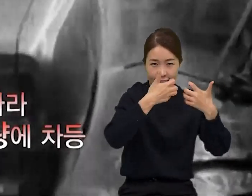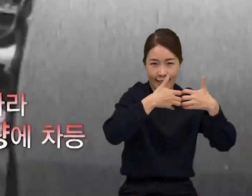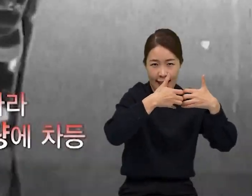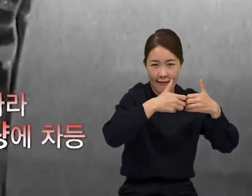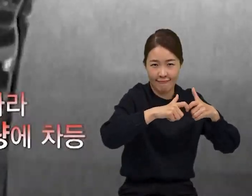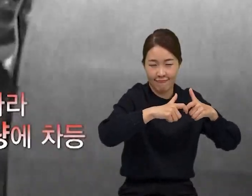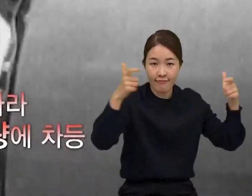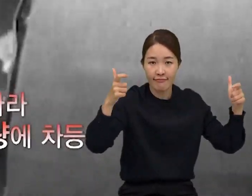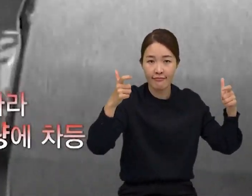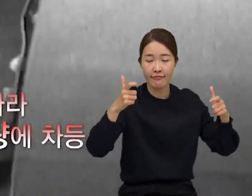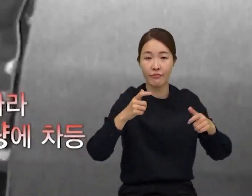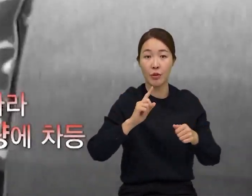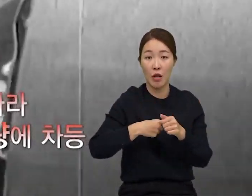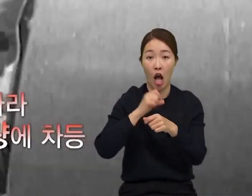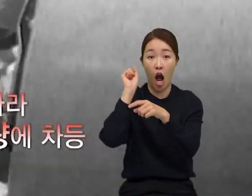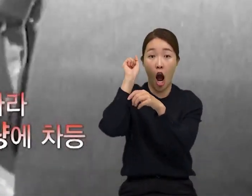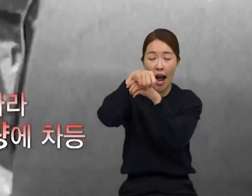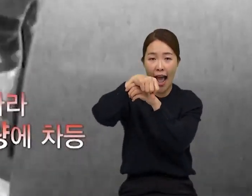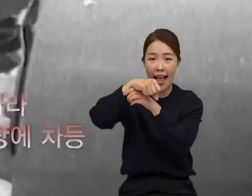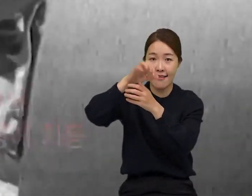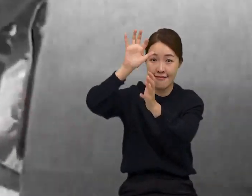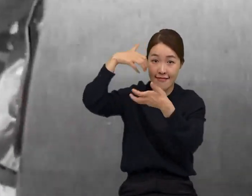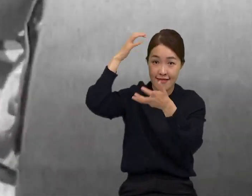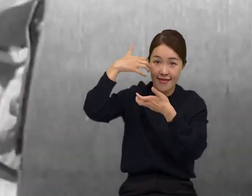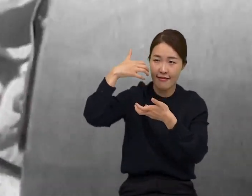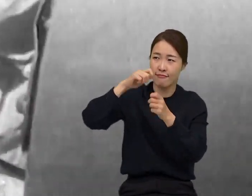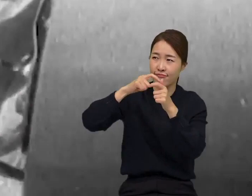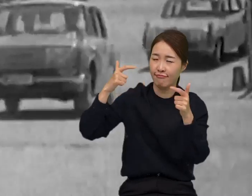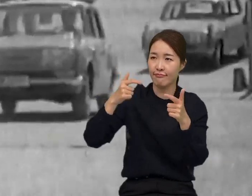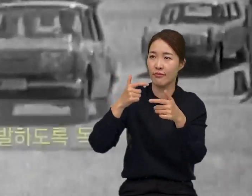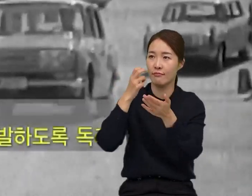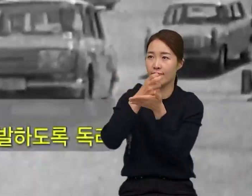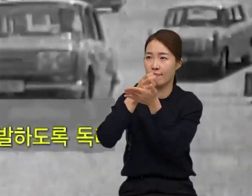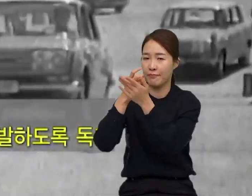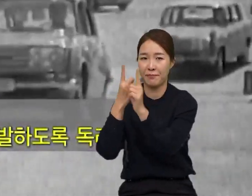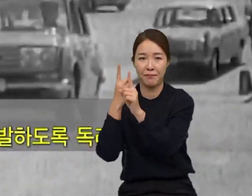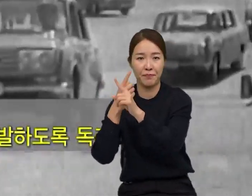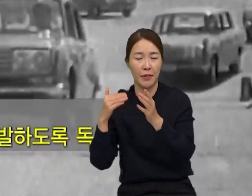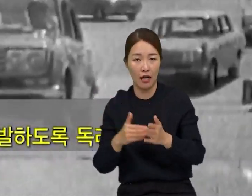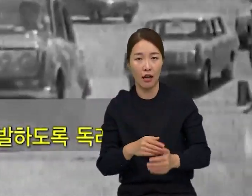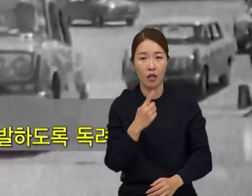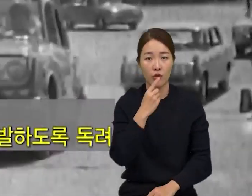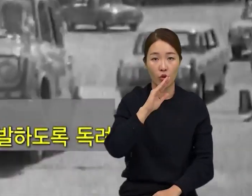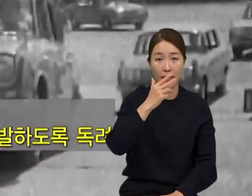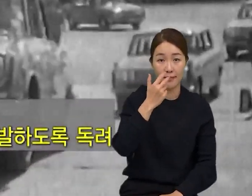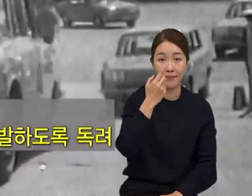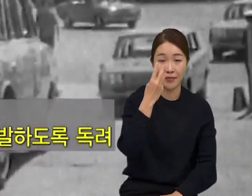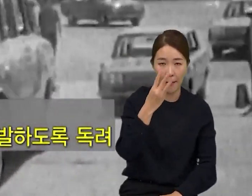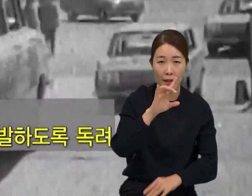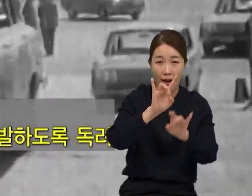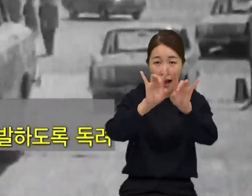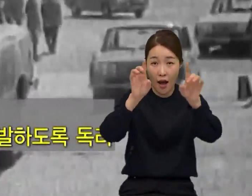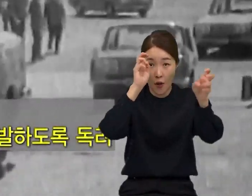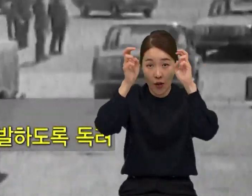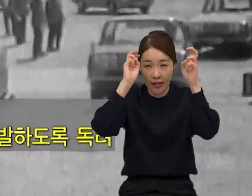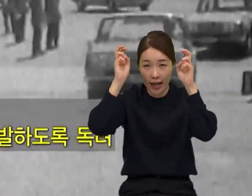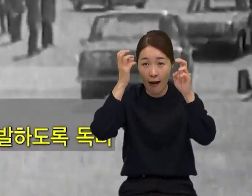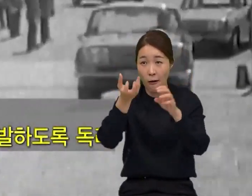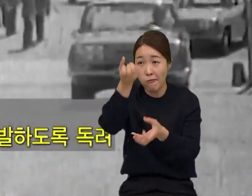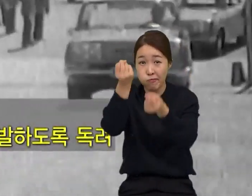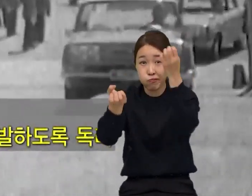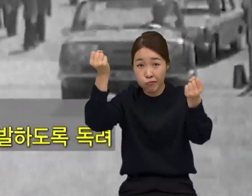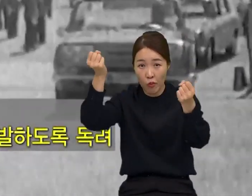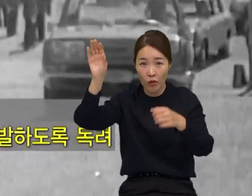실적에 따라 허가 생산량에 차등을 두었다. 그리고 1973년엔 각사의 고유 모델